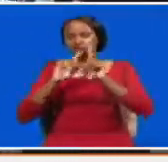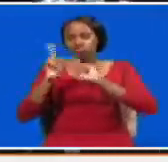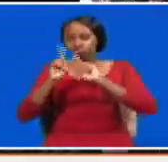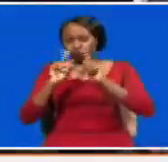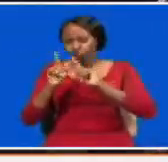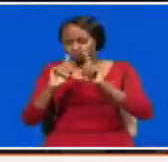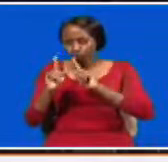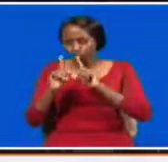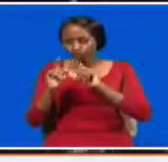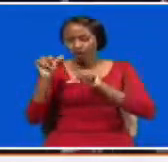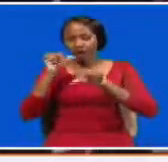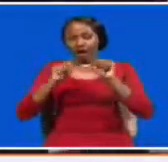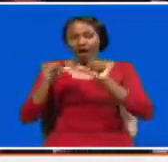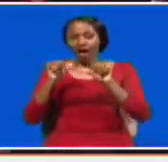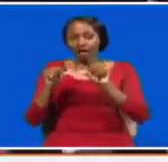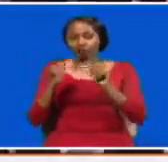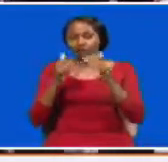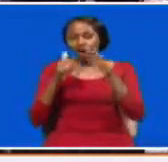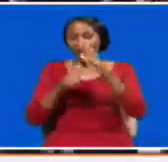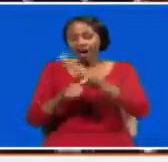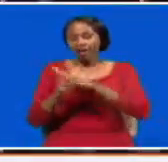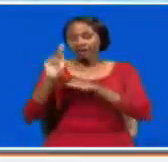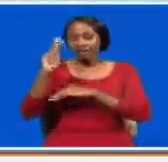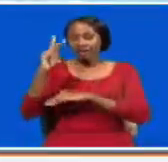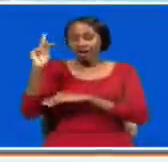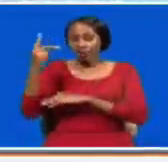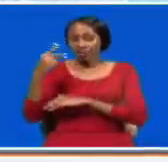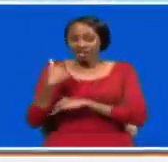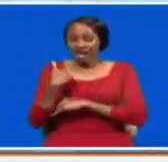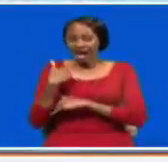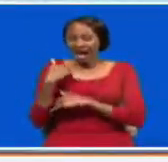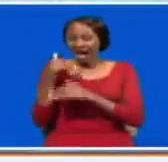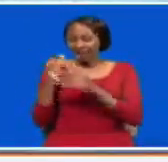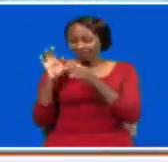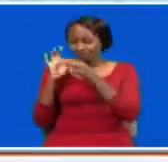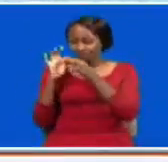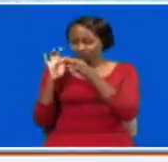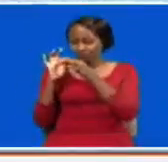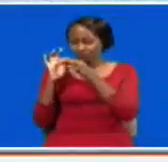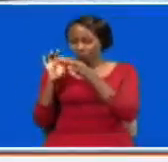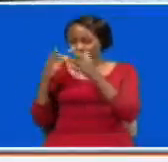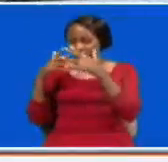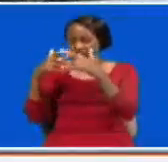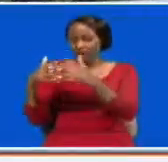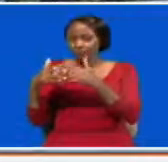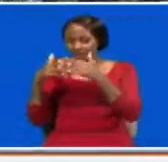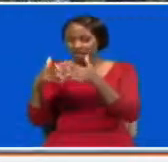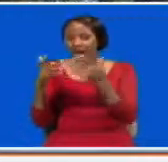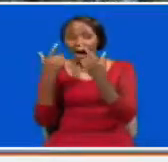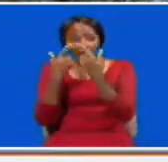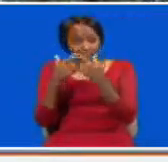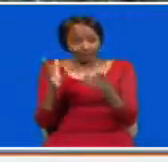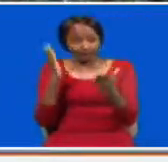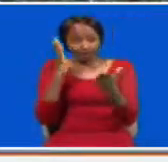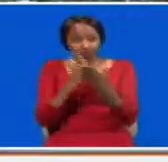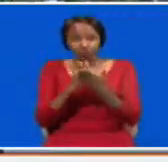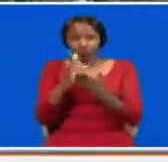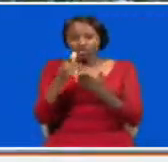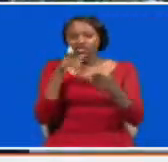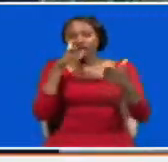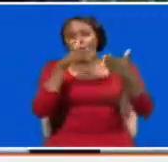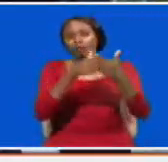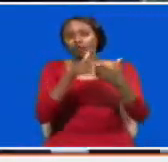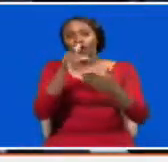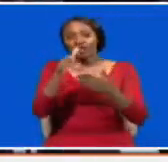Kenya chini ya mamlaka ya serikali ya Kenya Kwanza ina uhusiano wa karibu na Marekani. Uongozi wa Kenya ulijitokeza kupinga uamuzi huo